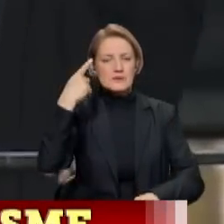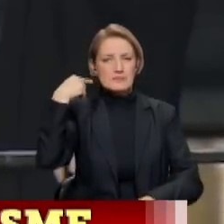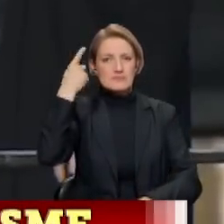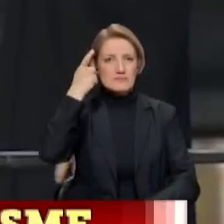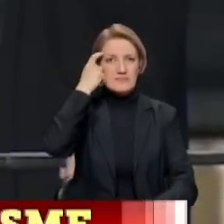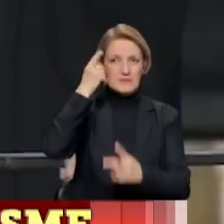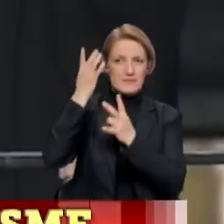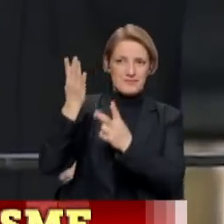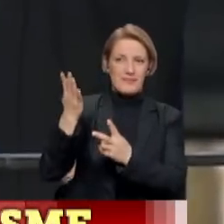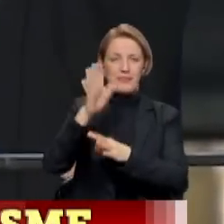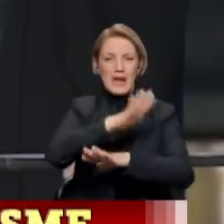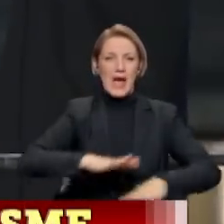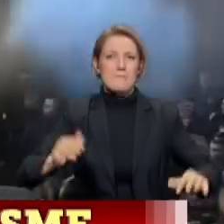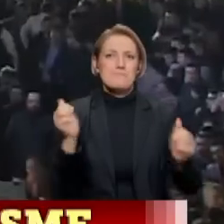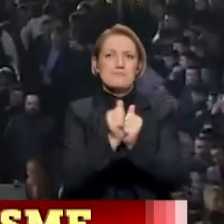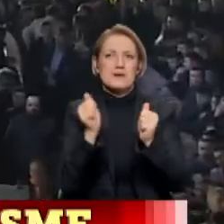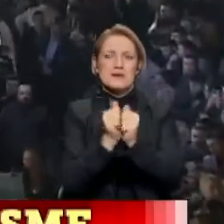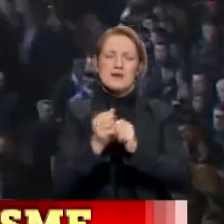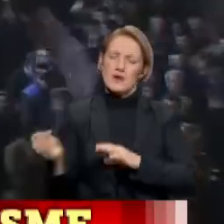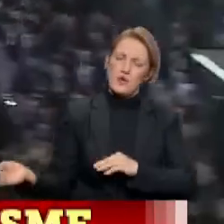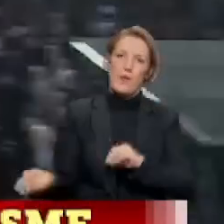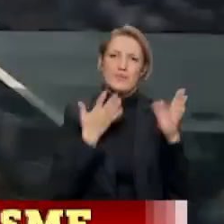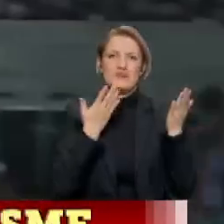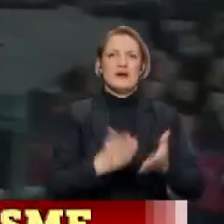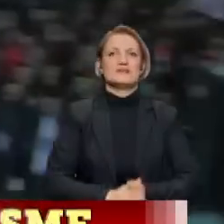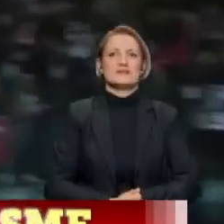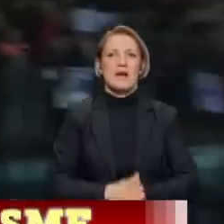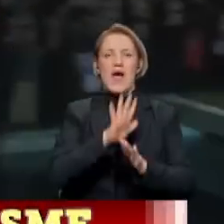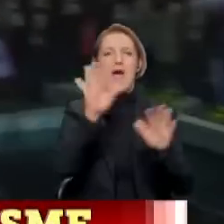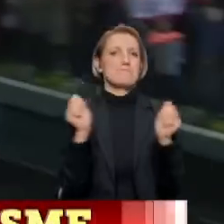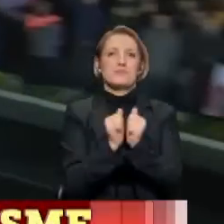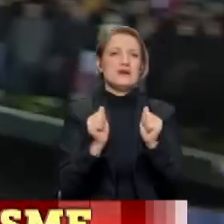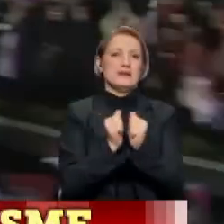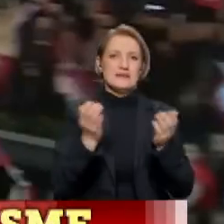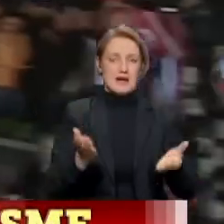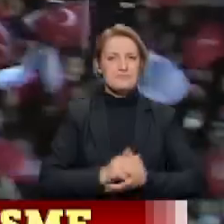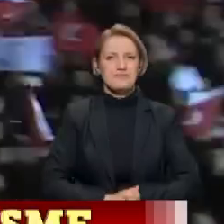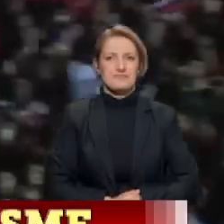zihniyeti hep birlikte göndereceğiz. Hep birlikte.